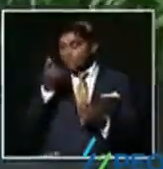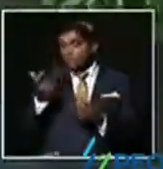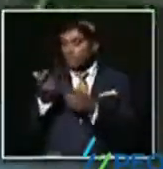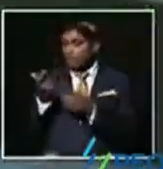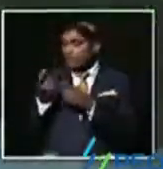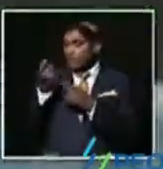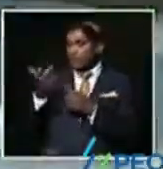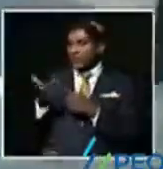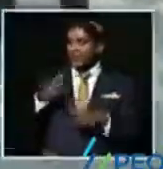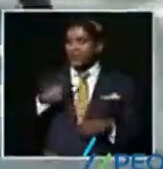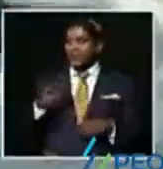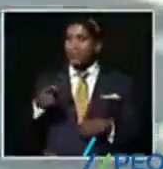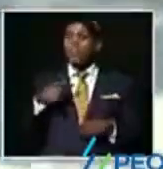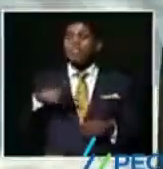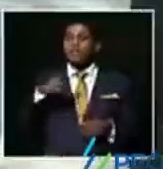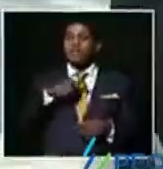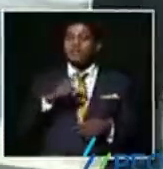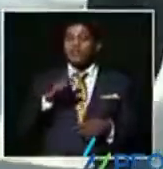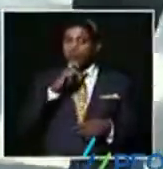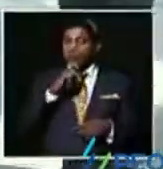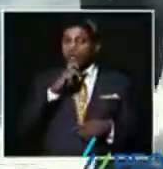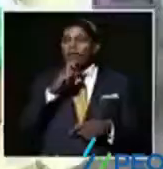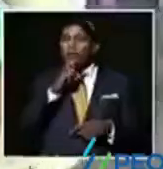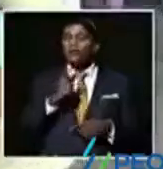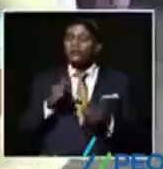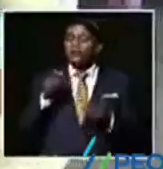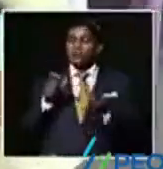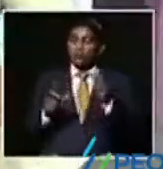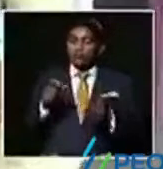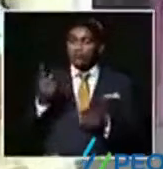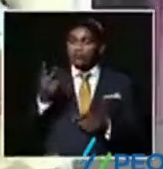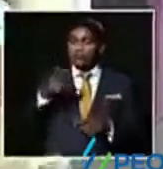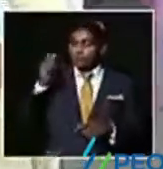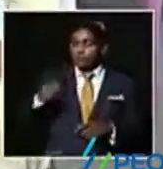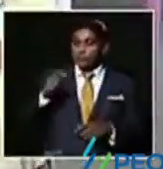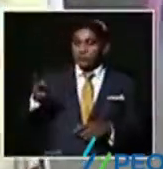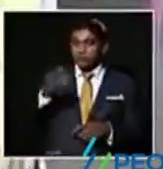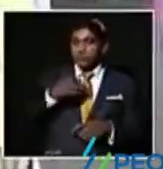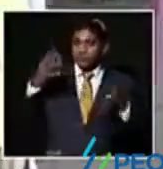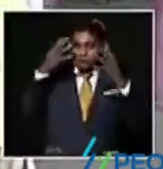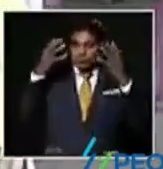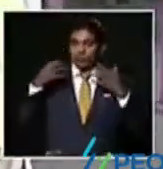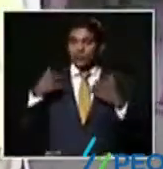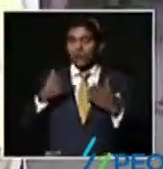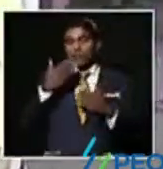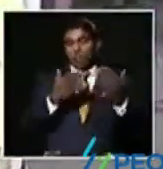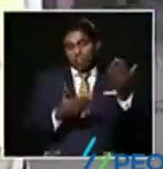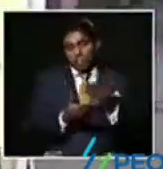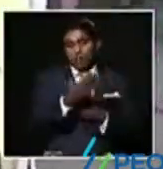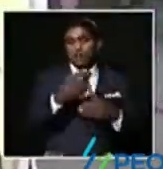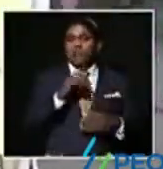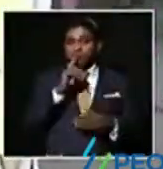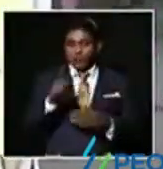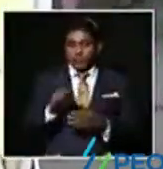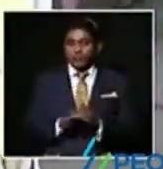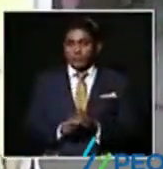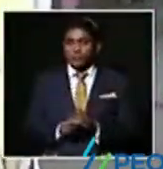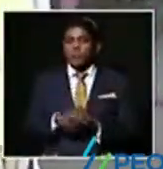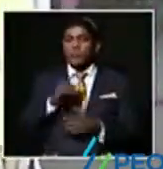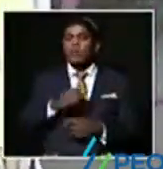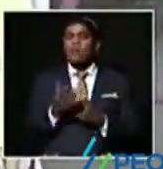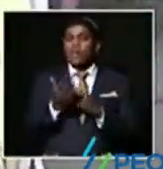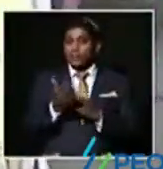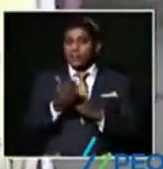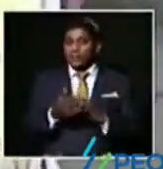මෙම නඩුව පූර්ණ ශ්‍රේෂ්ඨාධිකරණ විනිසුරු මඩුලක් හමුවේ විමසීමට අගවිනිසුරුවරයාගේ අවධානයට යොමු කරන ලෙස ඔවුන් ඉල්ලා සිටියා. එම ඉල්ලීම පරිදි